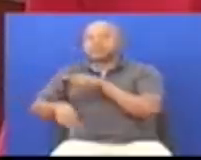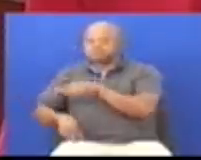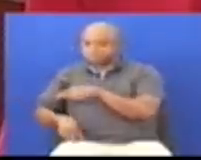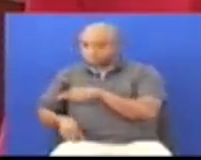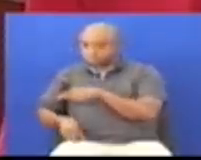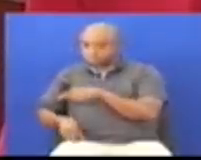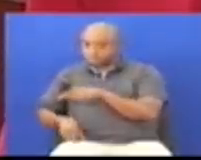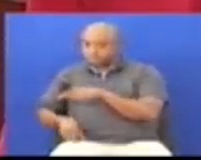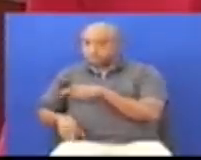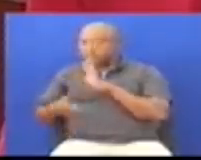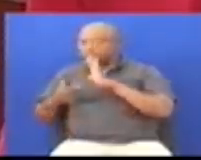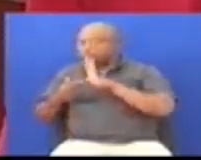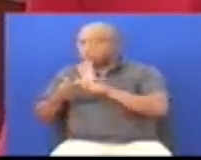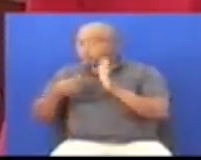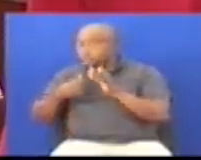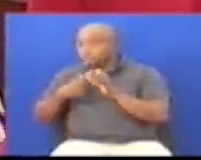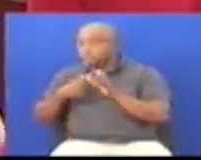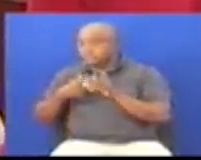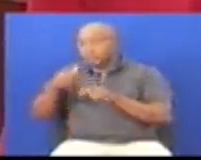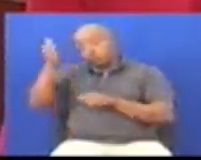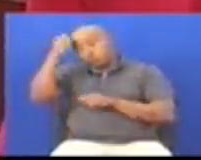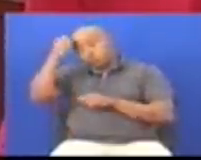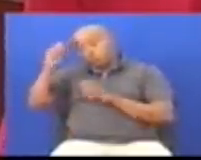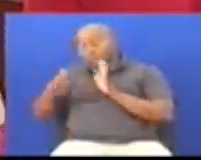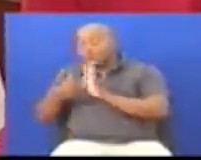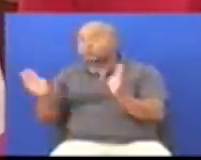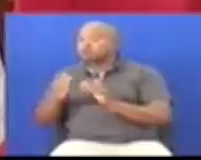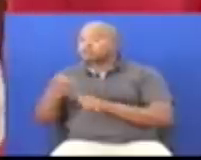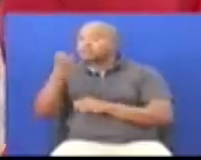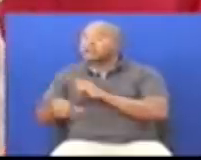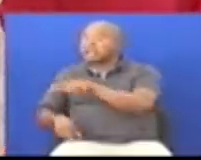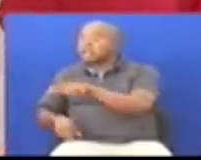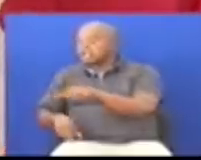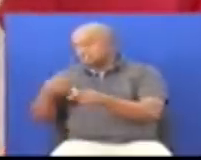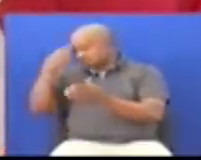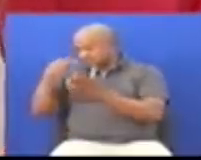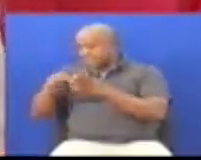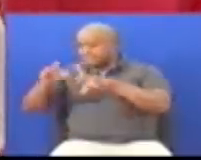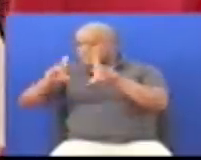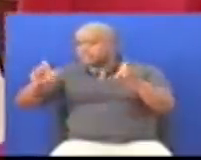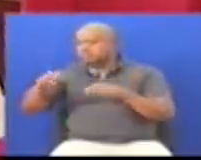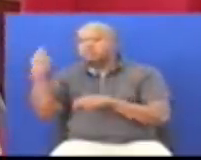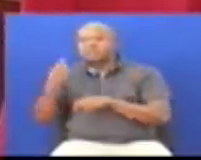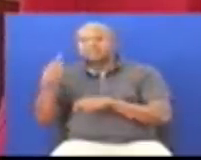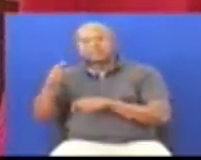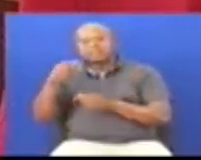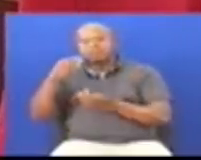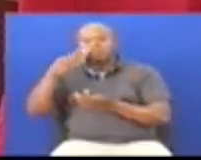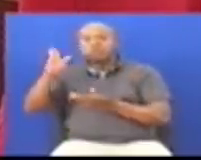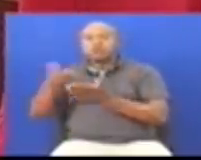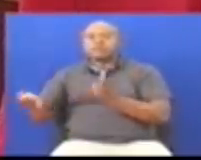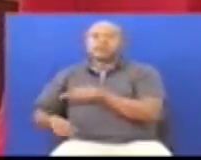ikishakuwa record haziko sahihi, usahihi wa hicho kitambulisho changu umeisha.